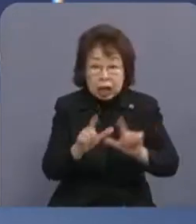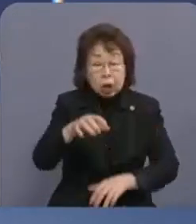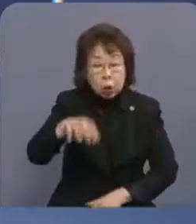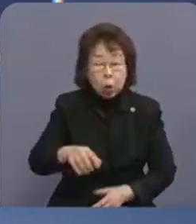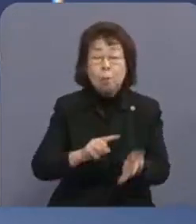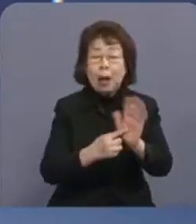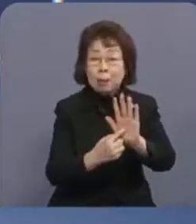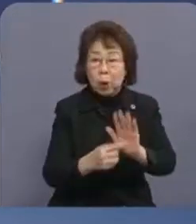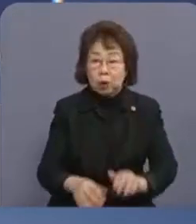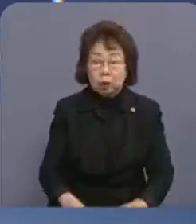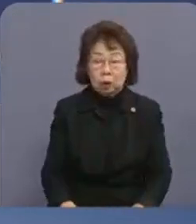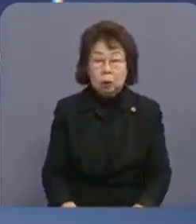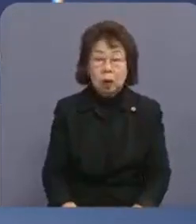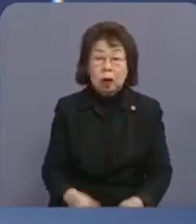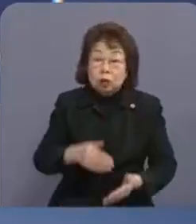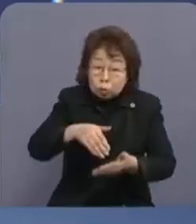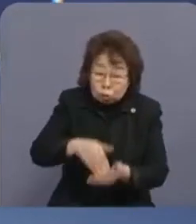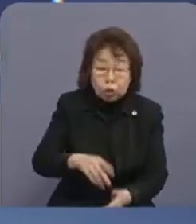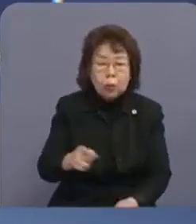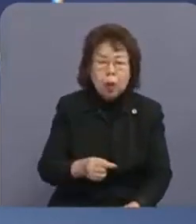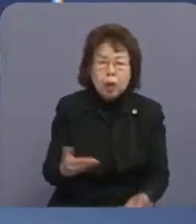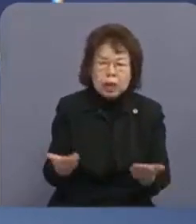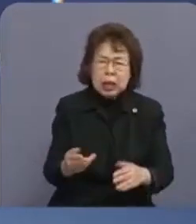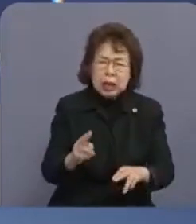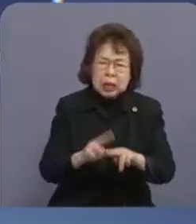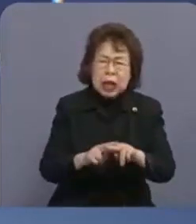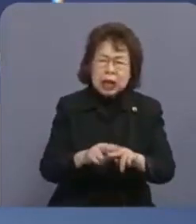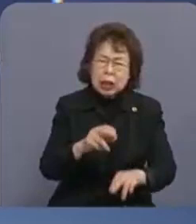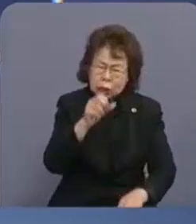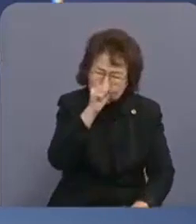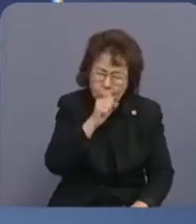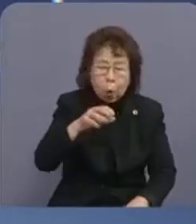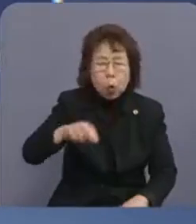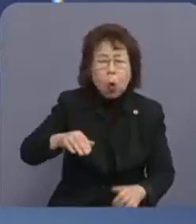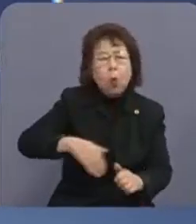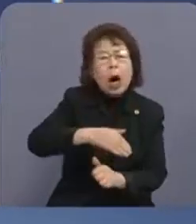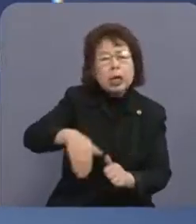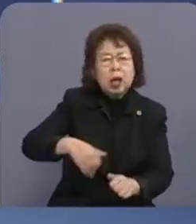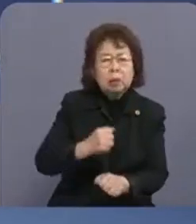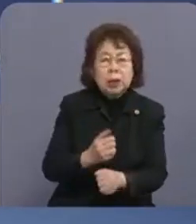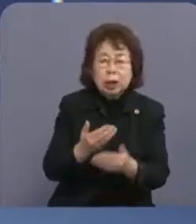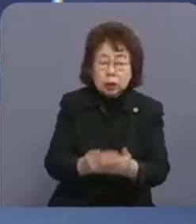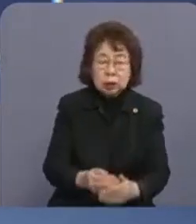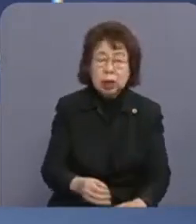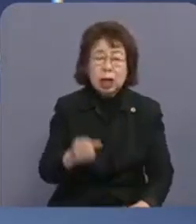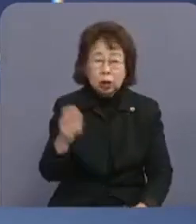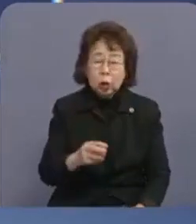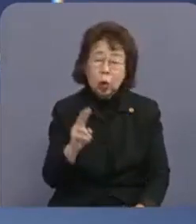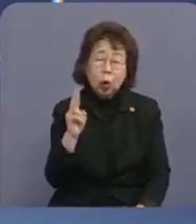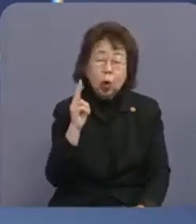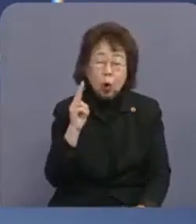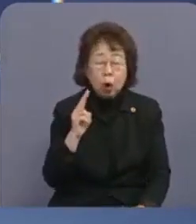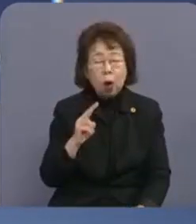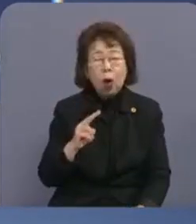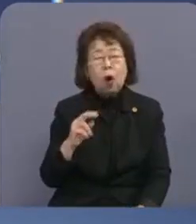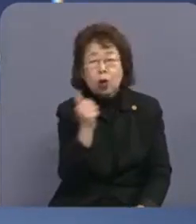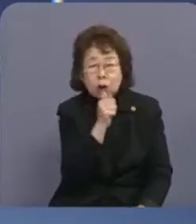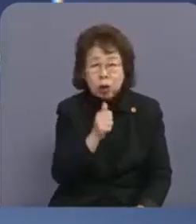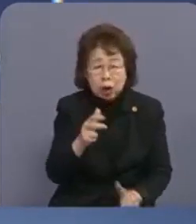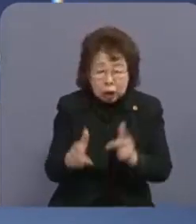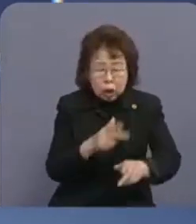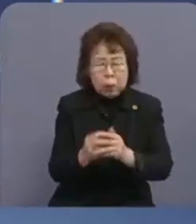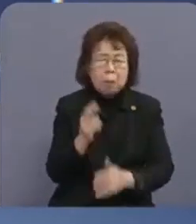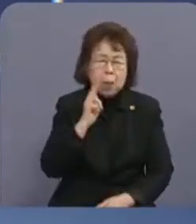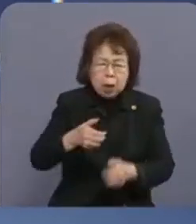발표했는데요 무엇보다 핵심은 일자리 창출입니다 근로환경 개선 또 앵커기업 유치 등 더 한